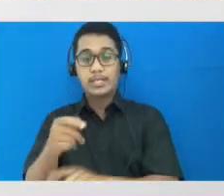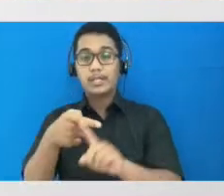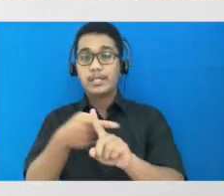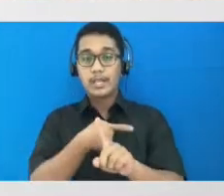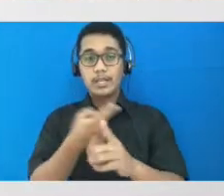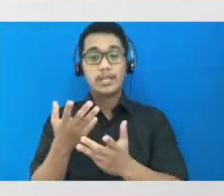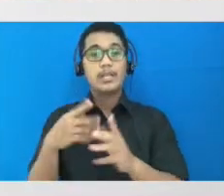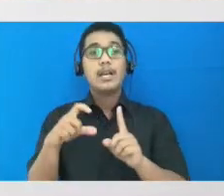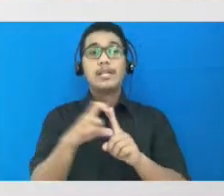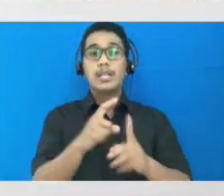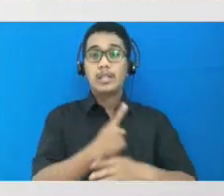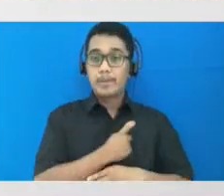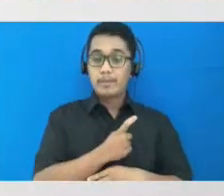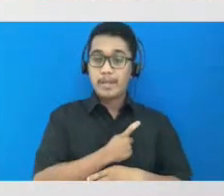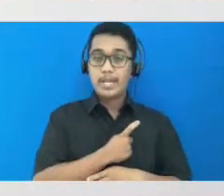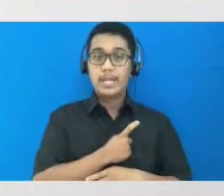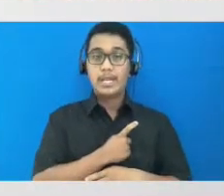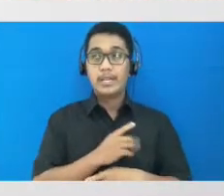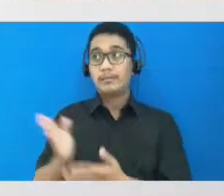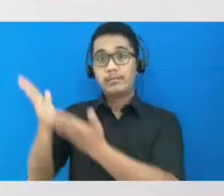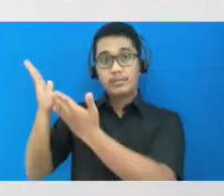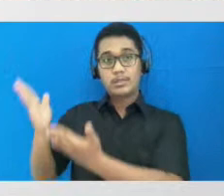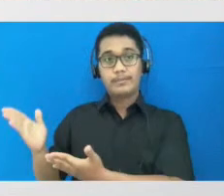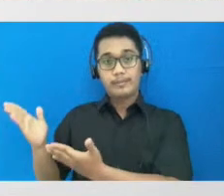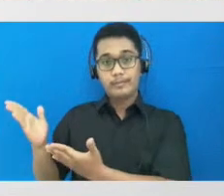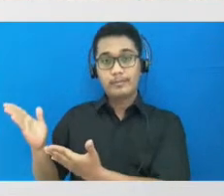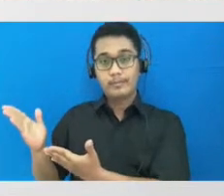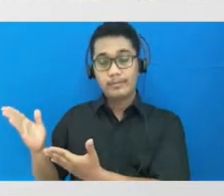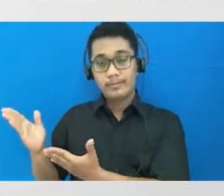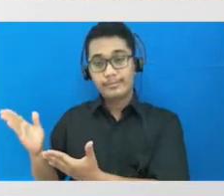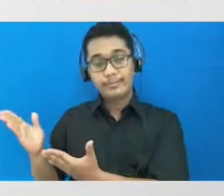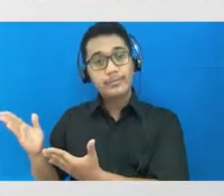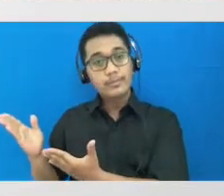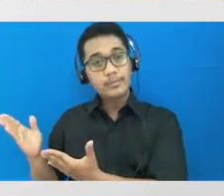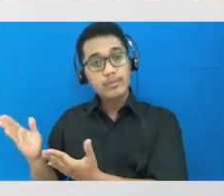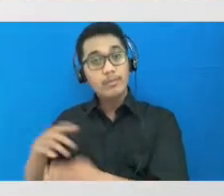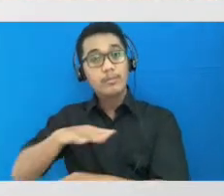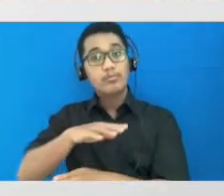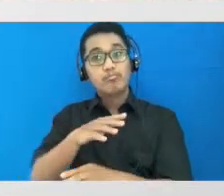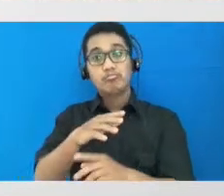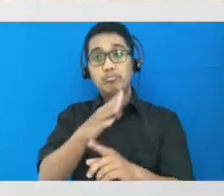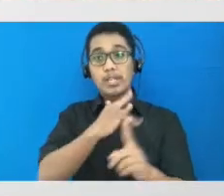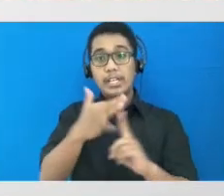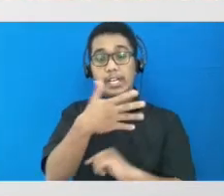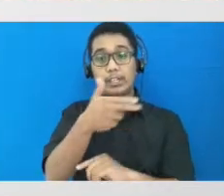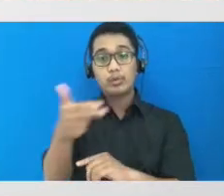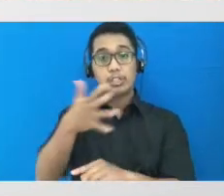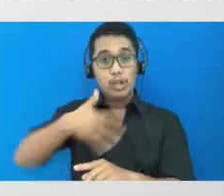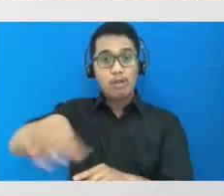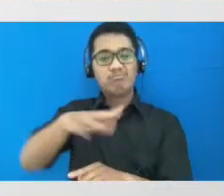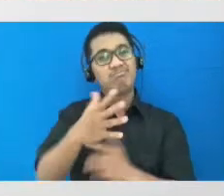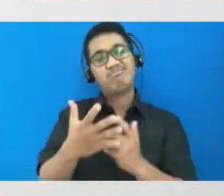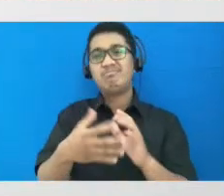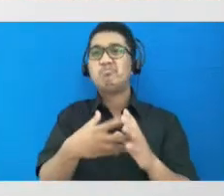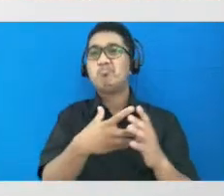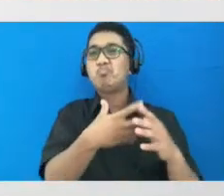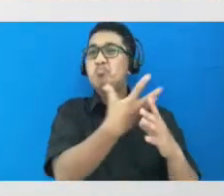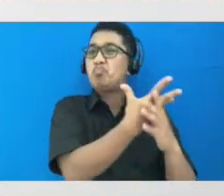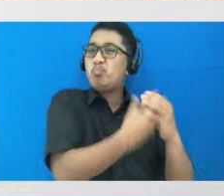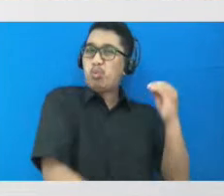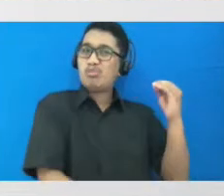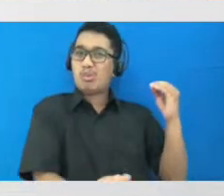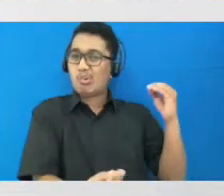field-field data pribadi yang ada di slide ini, hampir seluruh warga negara Indonesia itu sudah bocor.